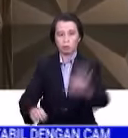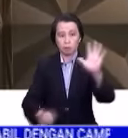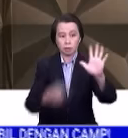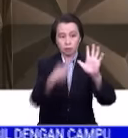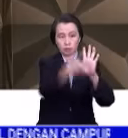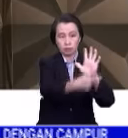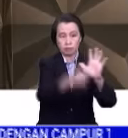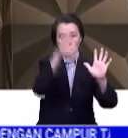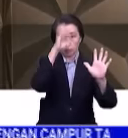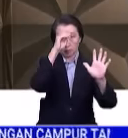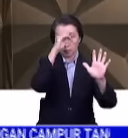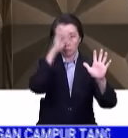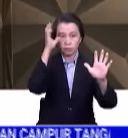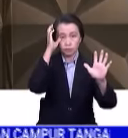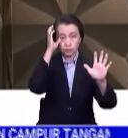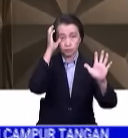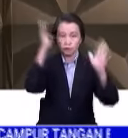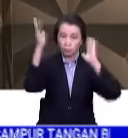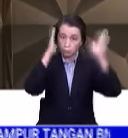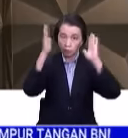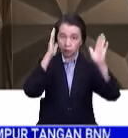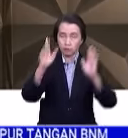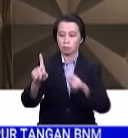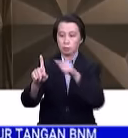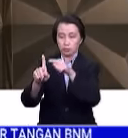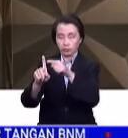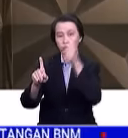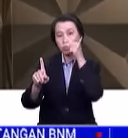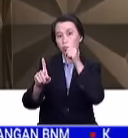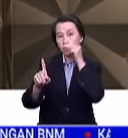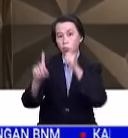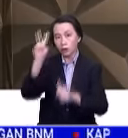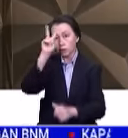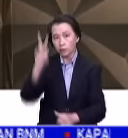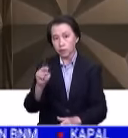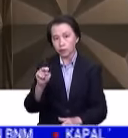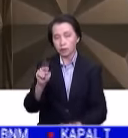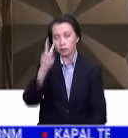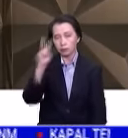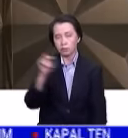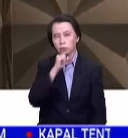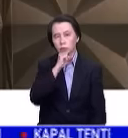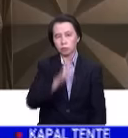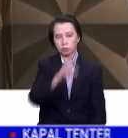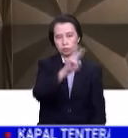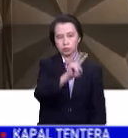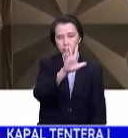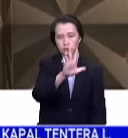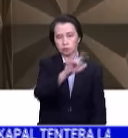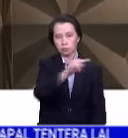Cina tempatan dan satu perempuan Vietnam berumur antara 25 ke